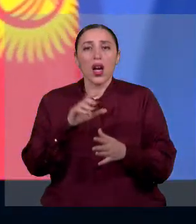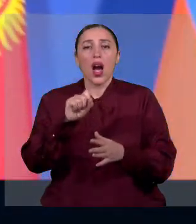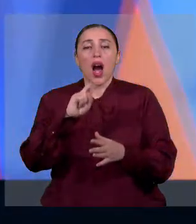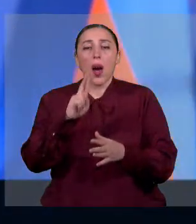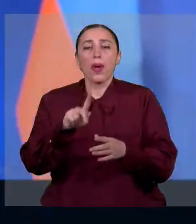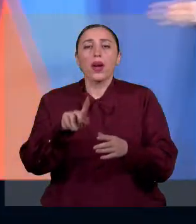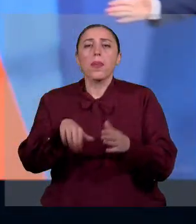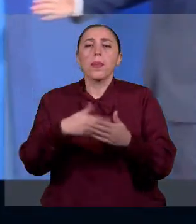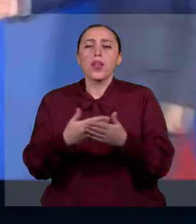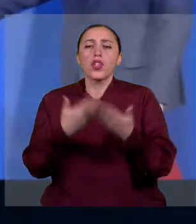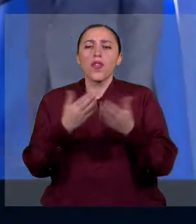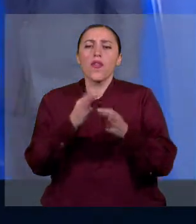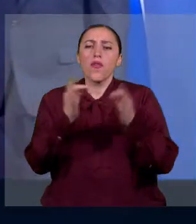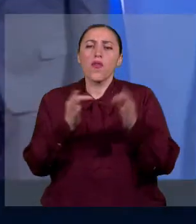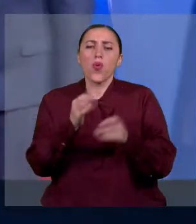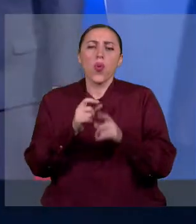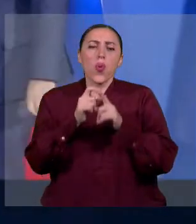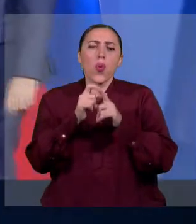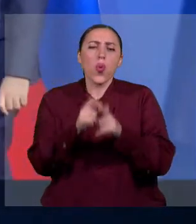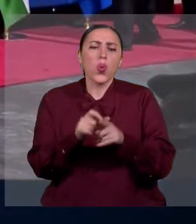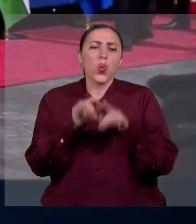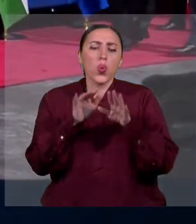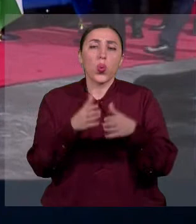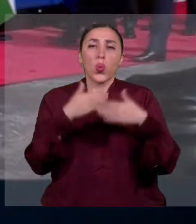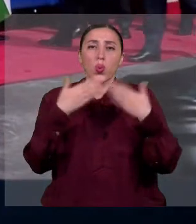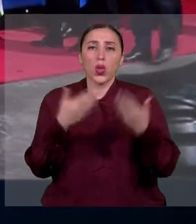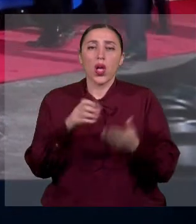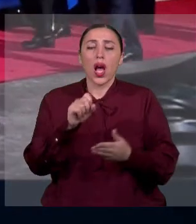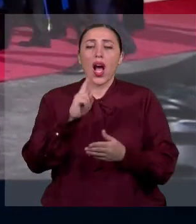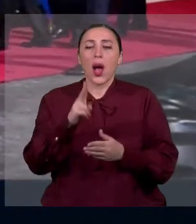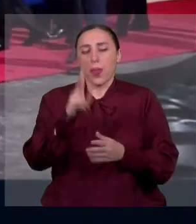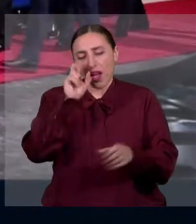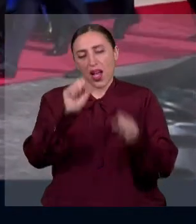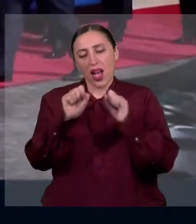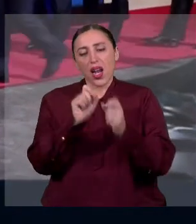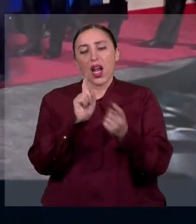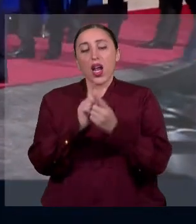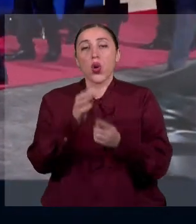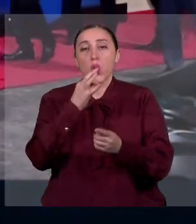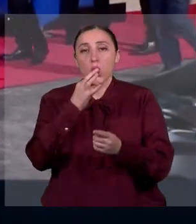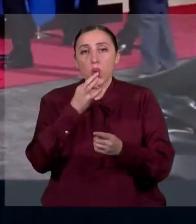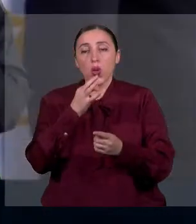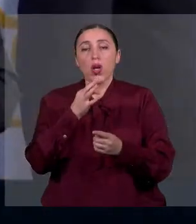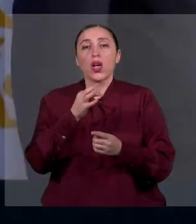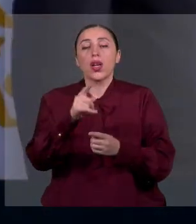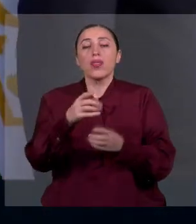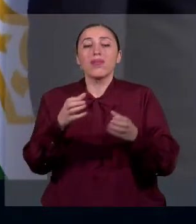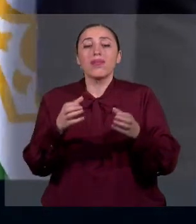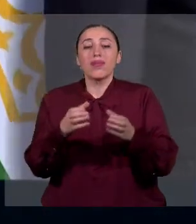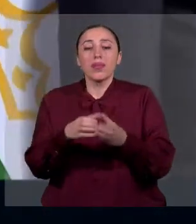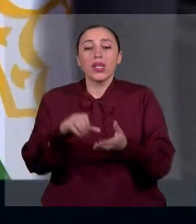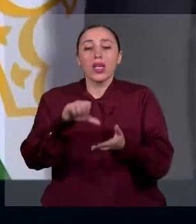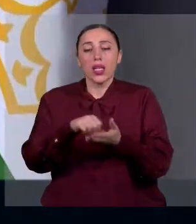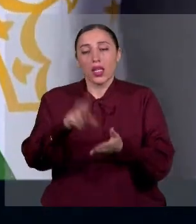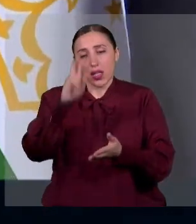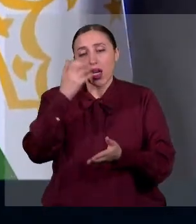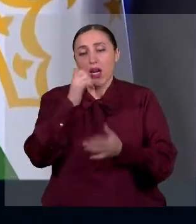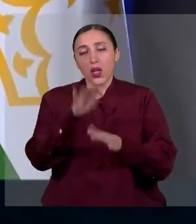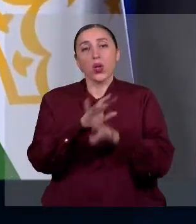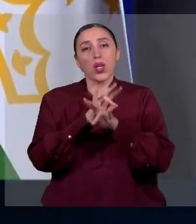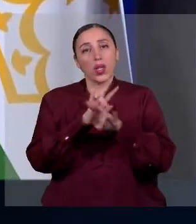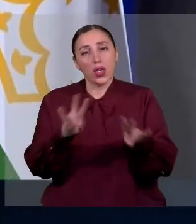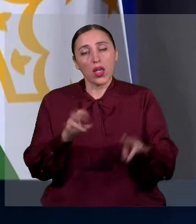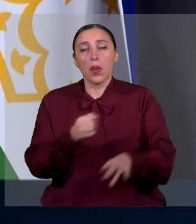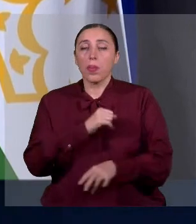մինչ օրս ոչինչ չի ասել։ Մինչև հապկ ղեկավարների հանդիպումը կայացել է նաև կառույցի անդամ երկրների